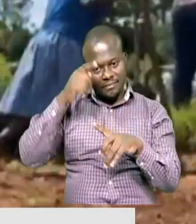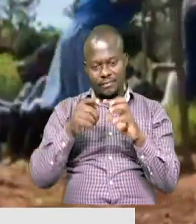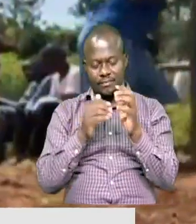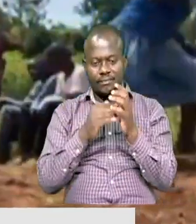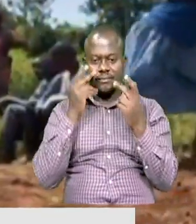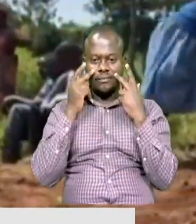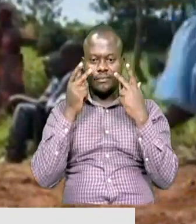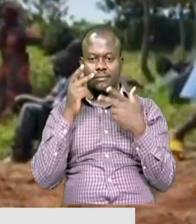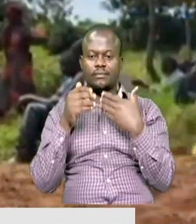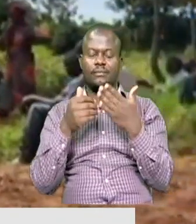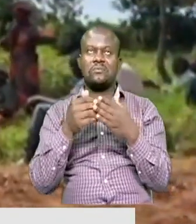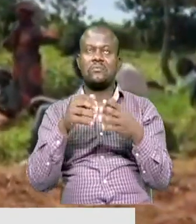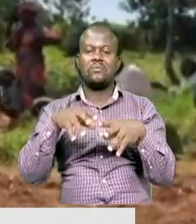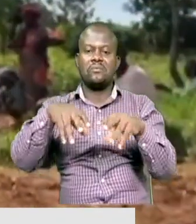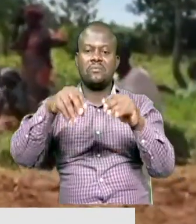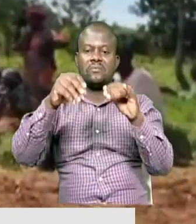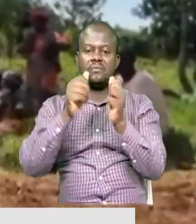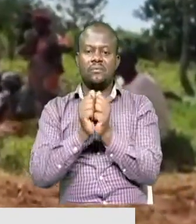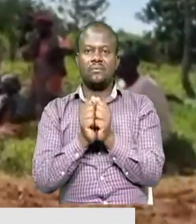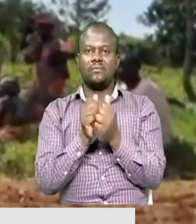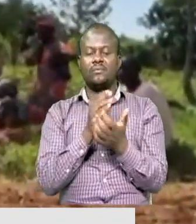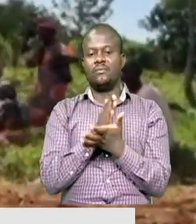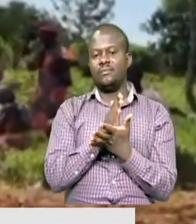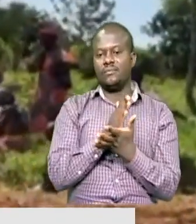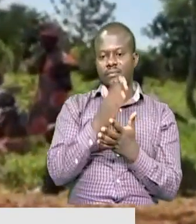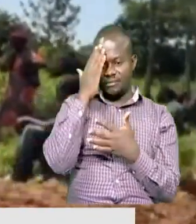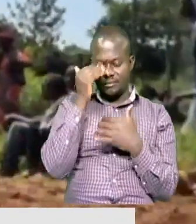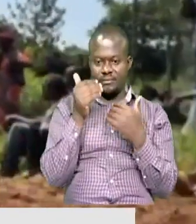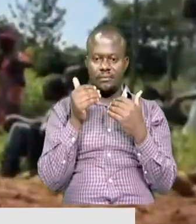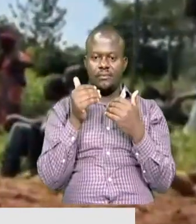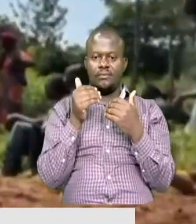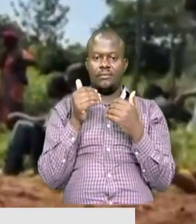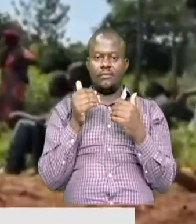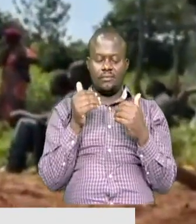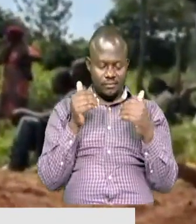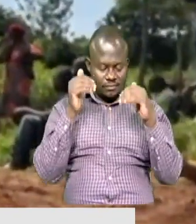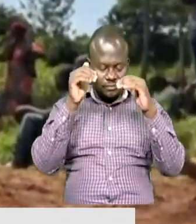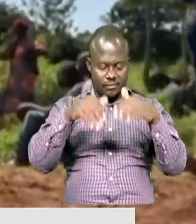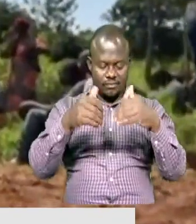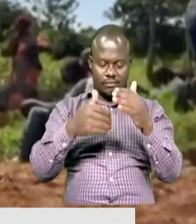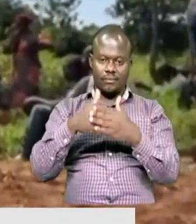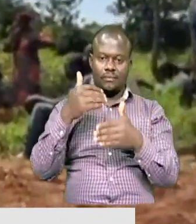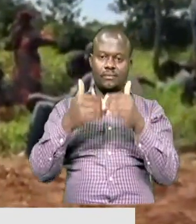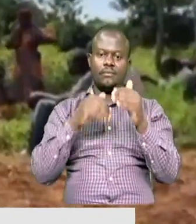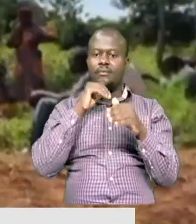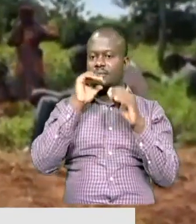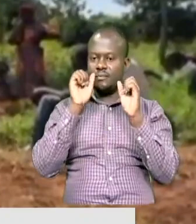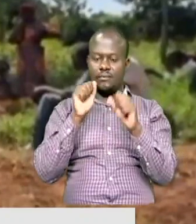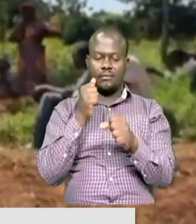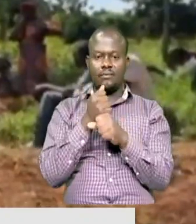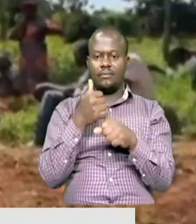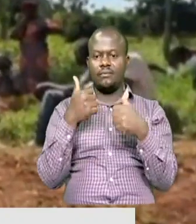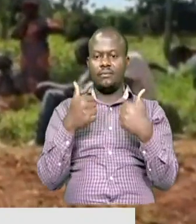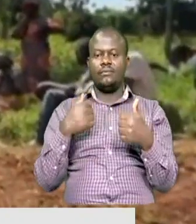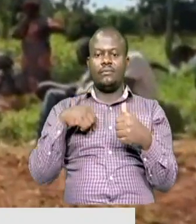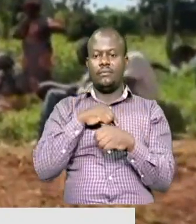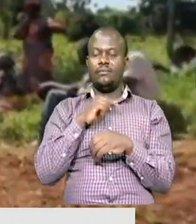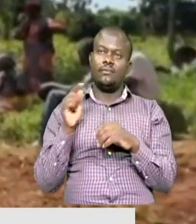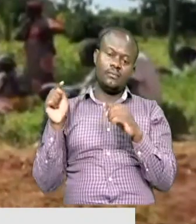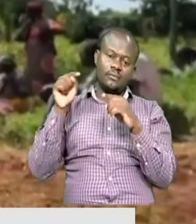mukabona hararaye hararaye bitewe nuko abahegereye nyine ntawe ubashoboye kuhakora kandi tuzi